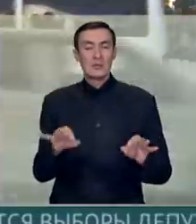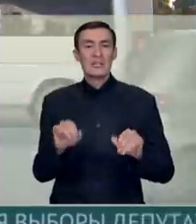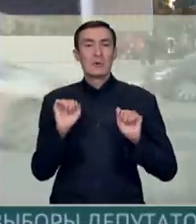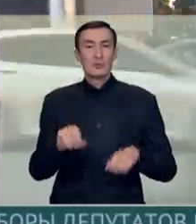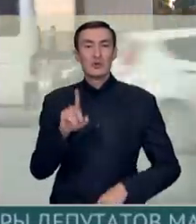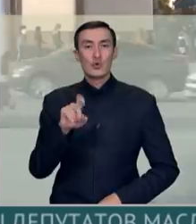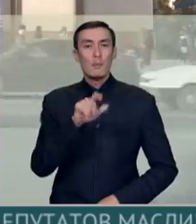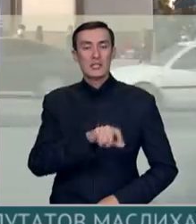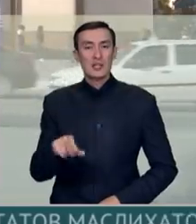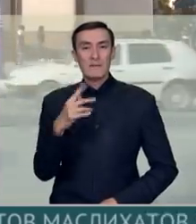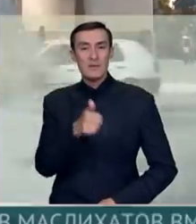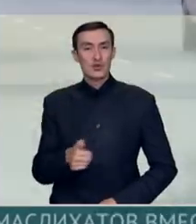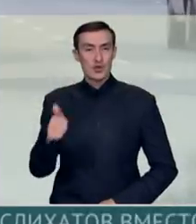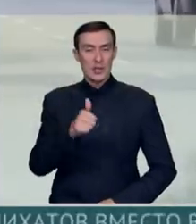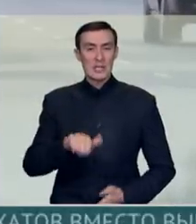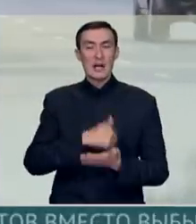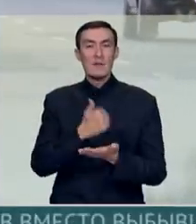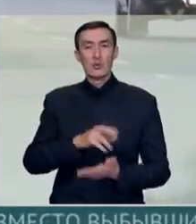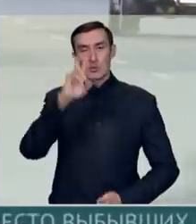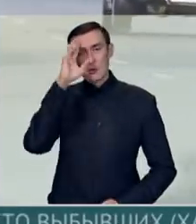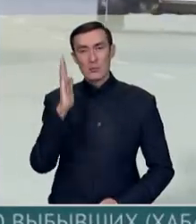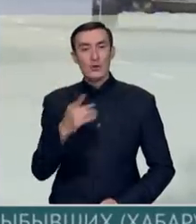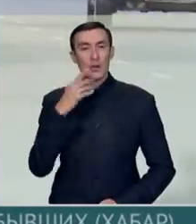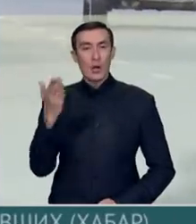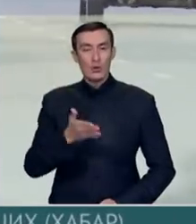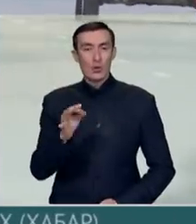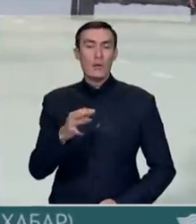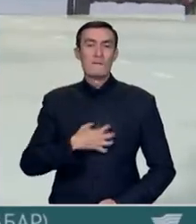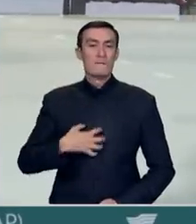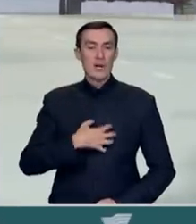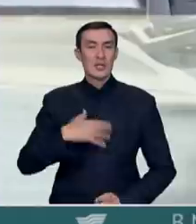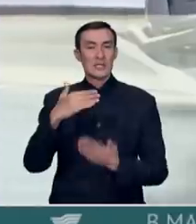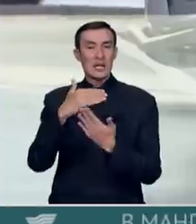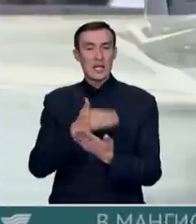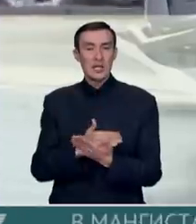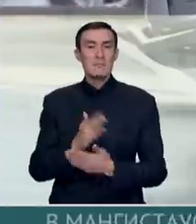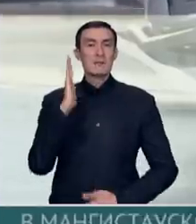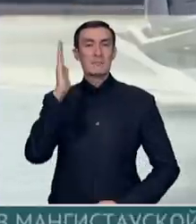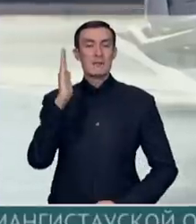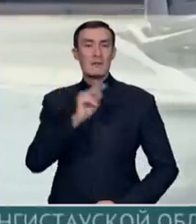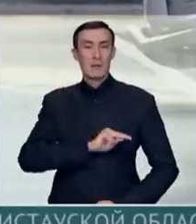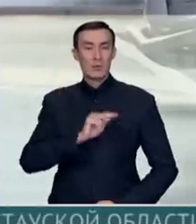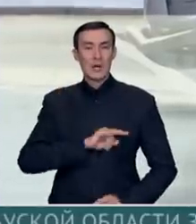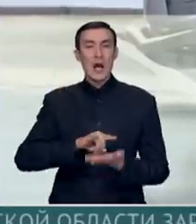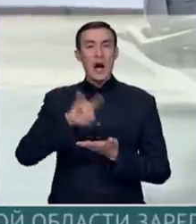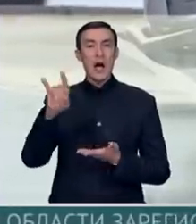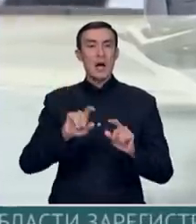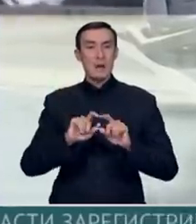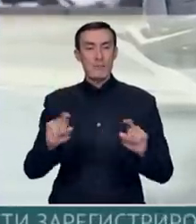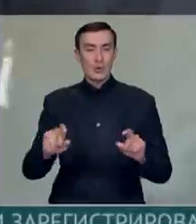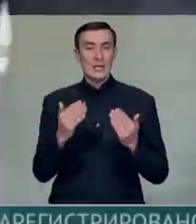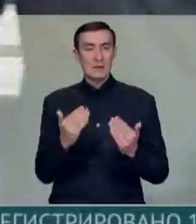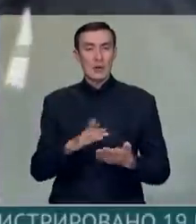способность 100 пассажиров в час. Главе государства будет доложено о стратегически важных задачах и перспективах аэропорта. А сразу